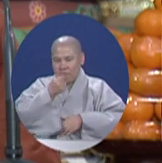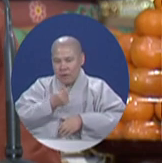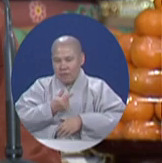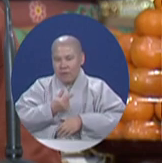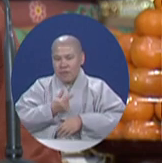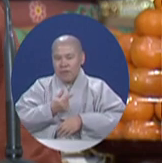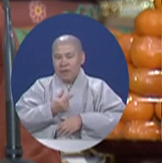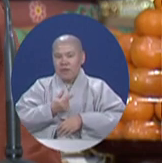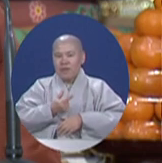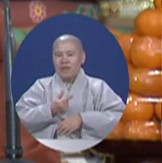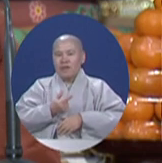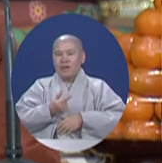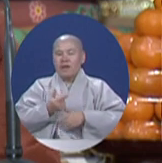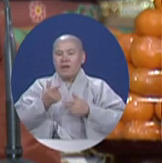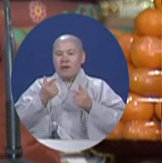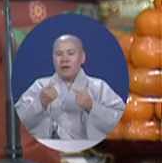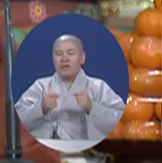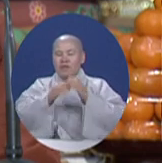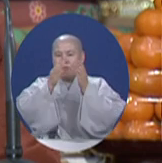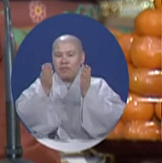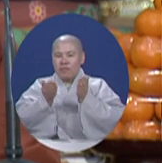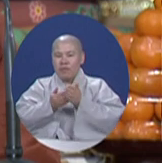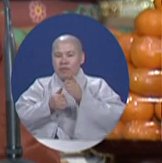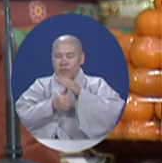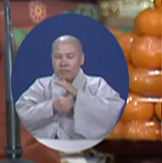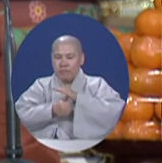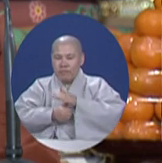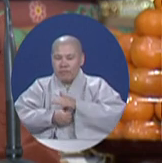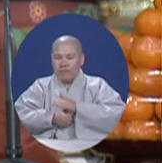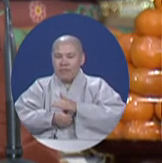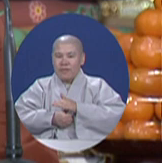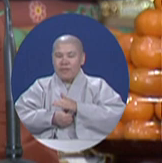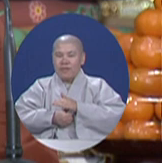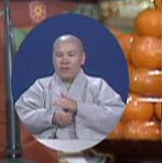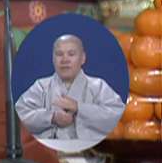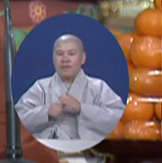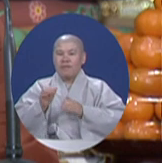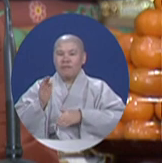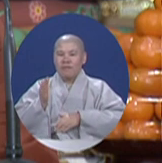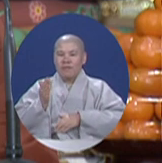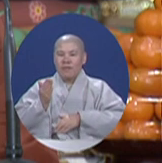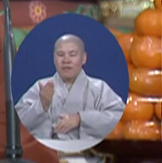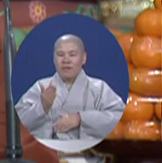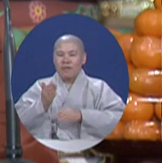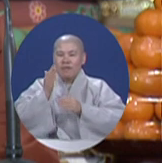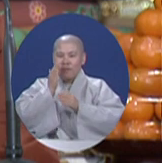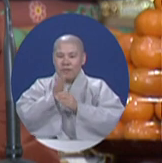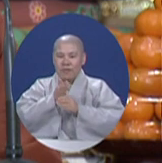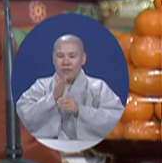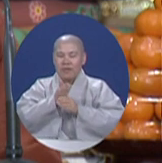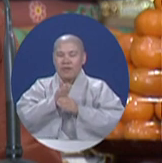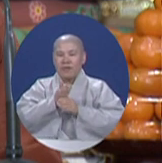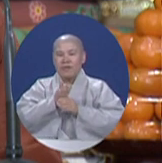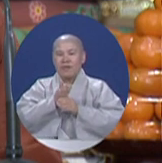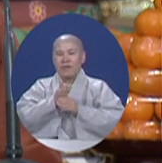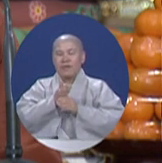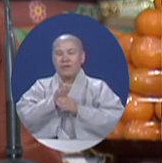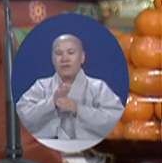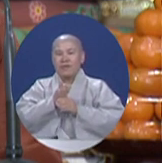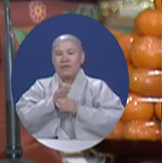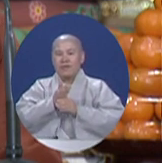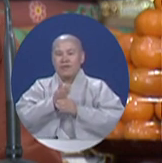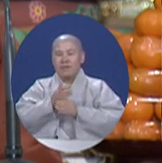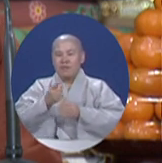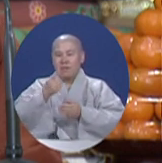그런 걸 다 견뎌야 됩니다. 이제 그 가운데